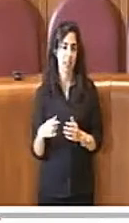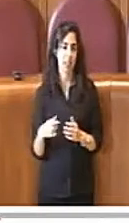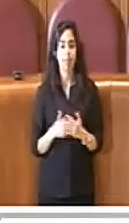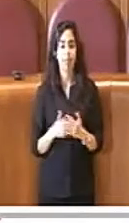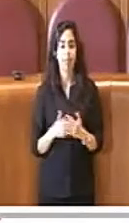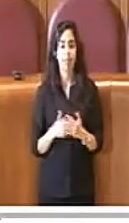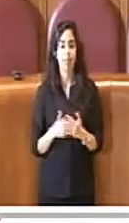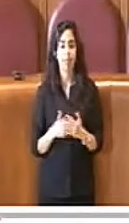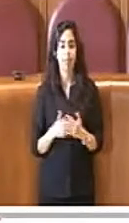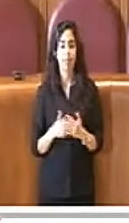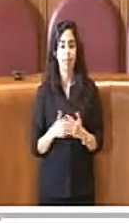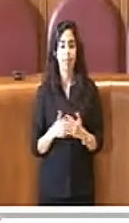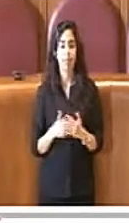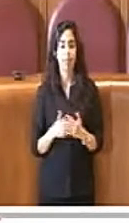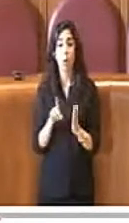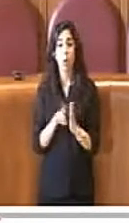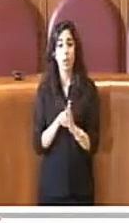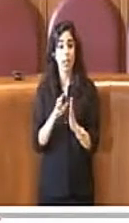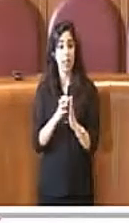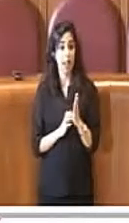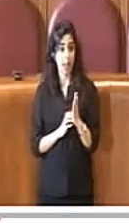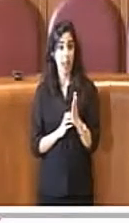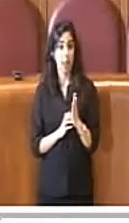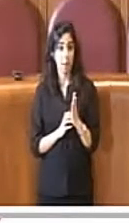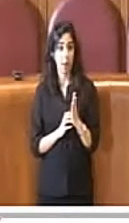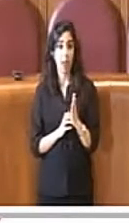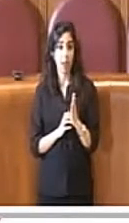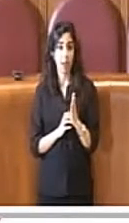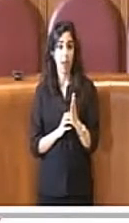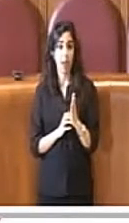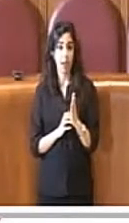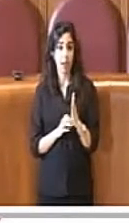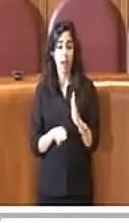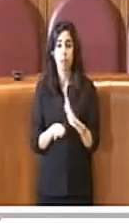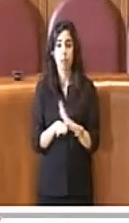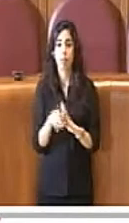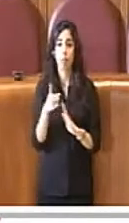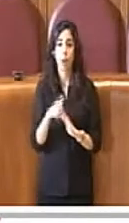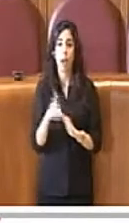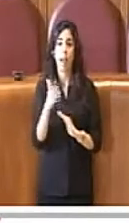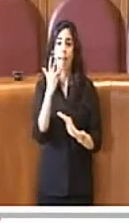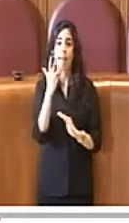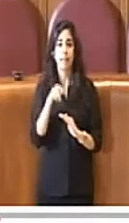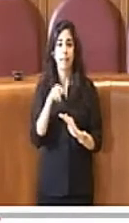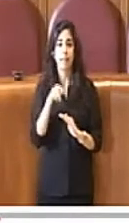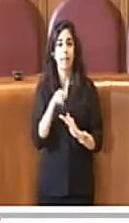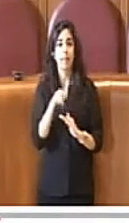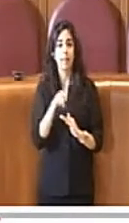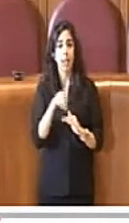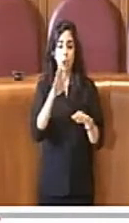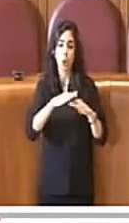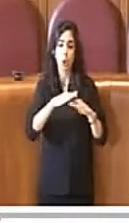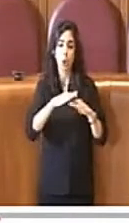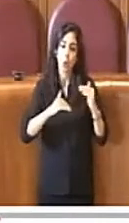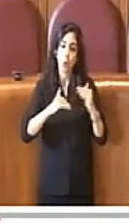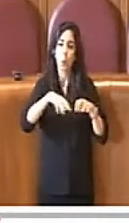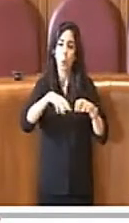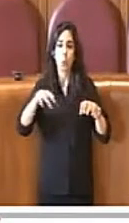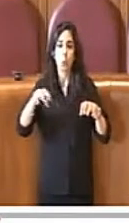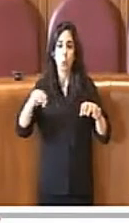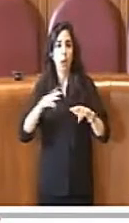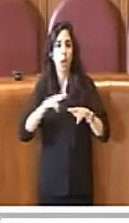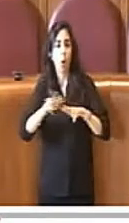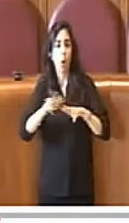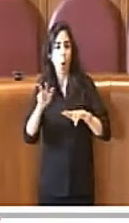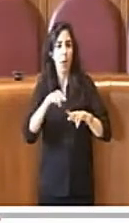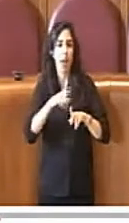La proposta di delibera nasce dall'esigenza di recuperare importanti strutture comunali a vocazione sportiva, di